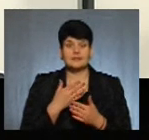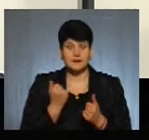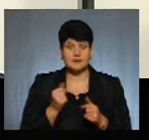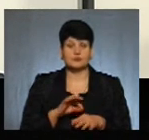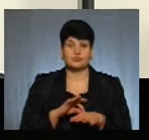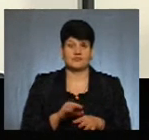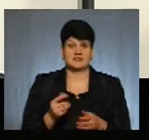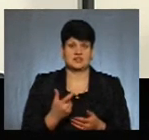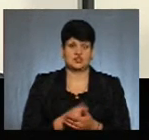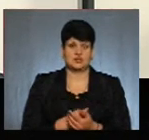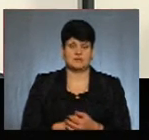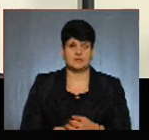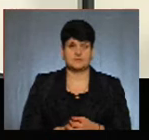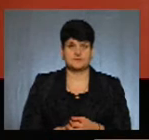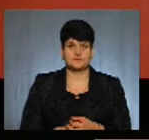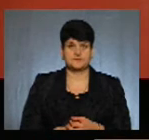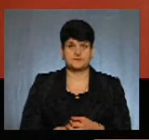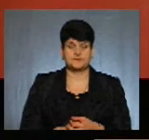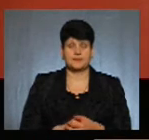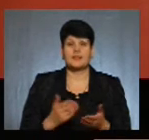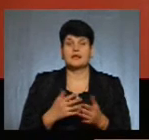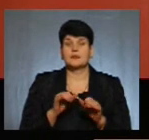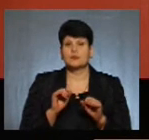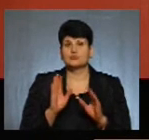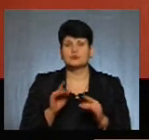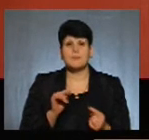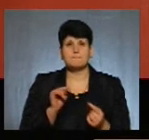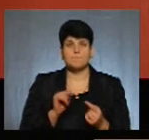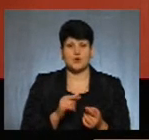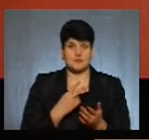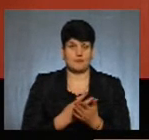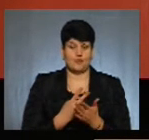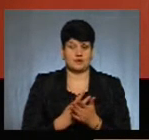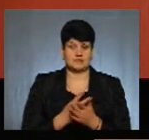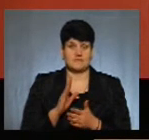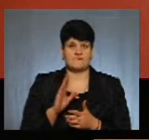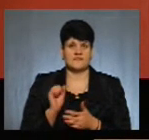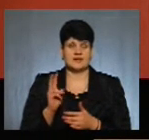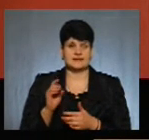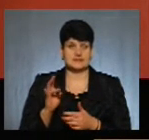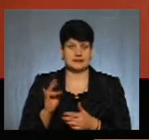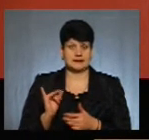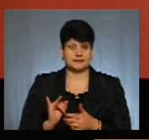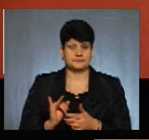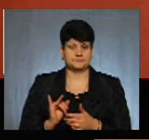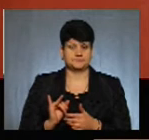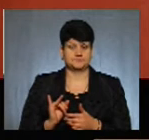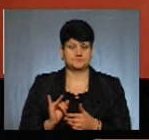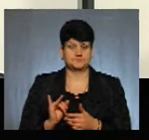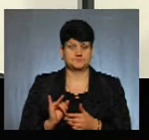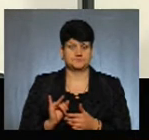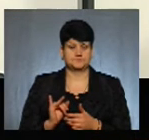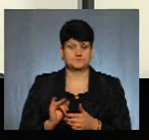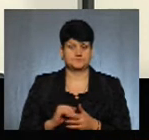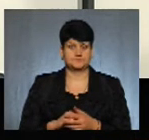тоді провести ці щеплення все ж таки. Які можуть бути протипоказання проти вакцинації від кору?